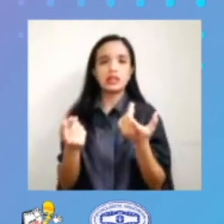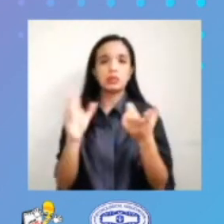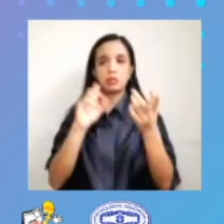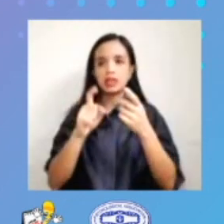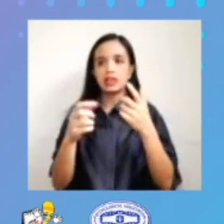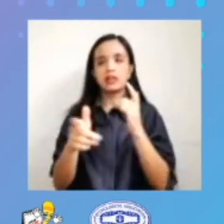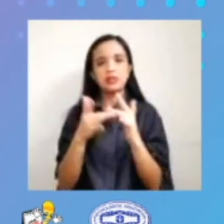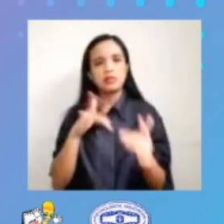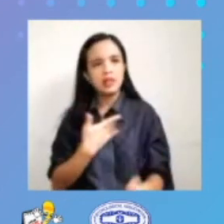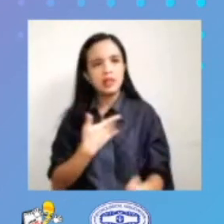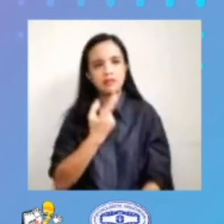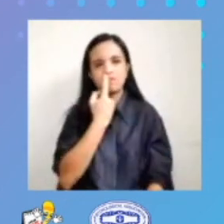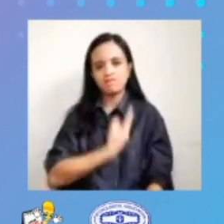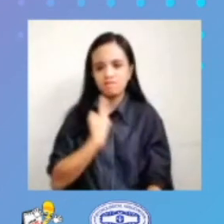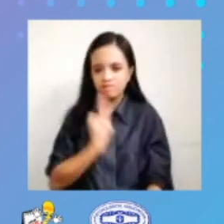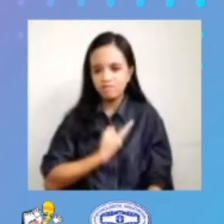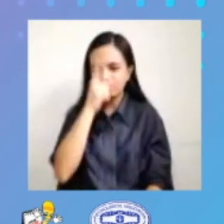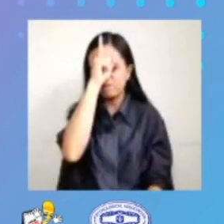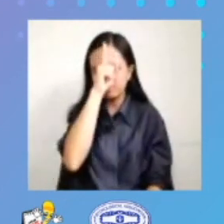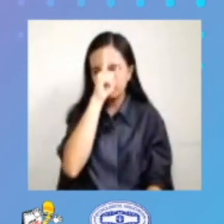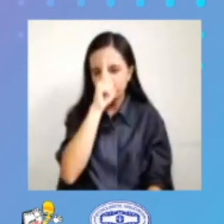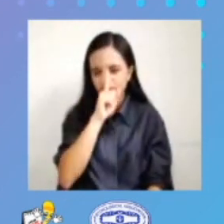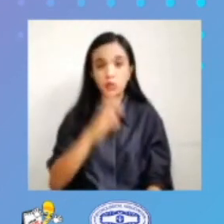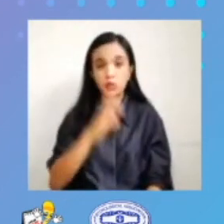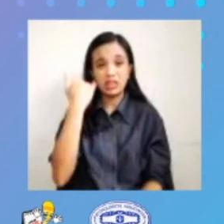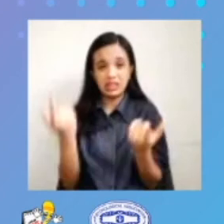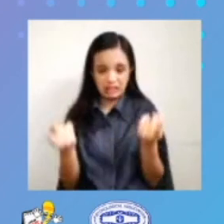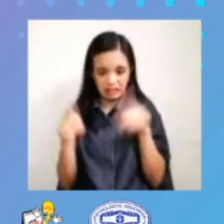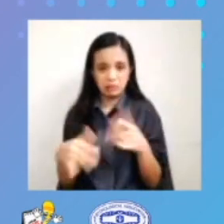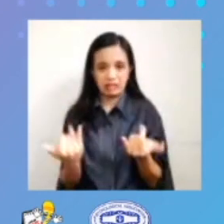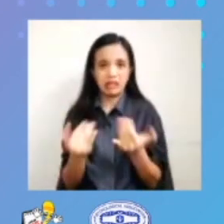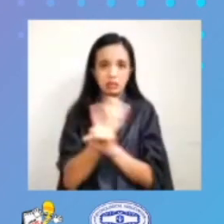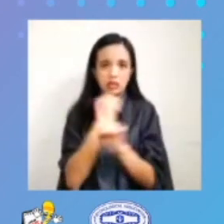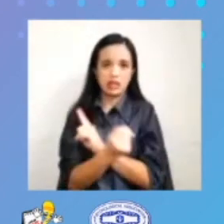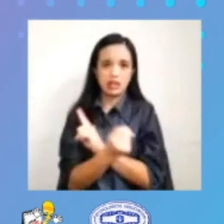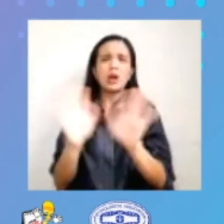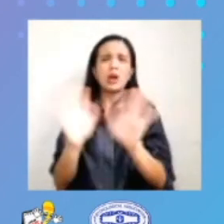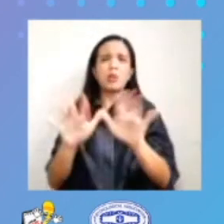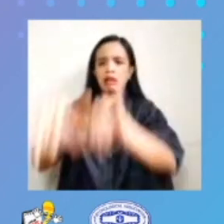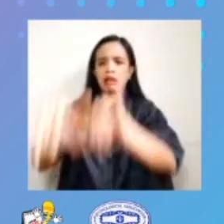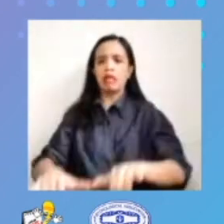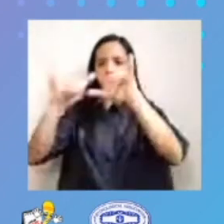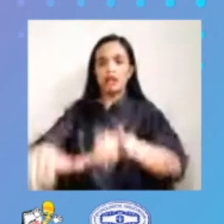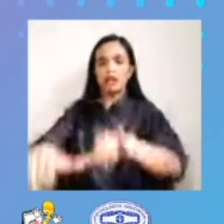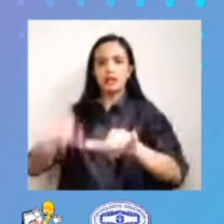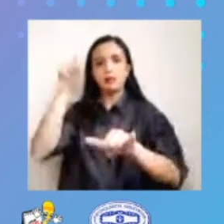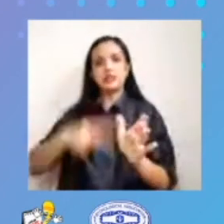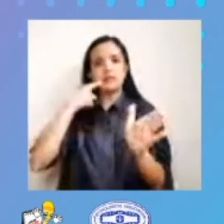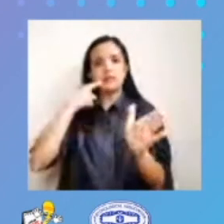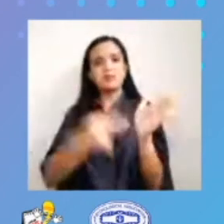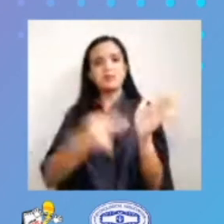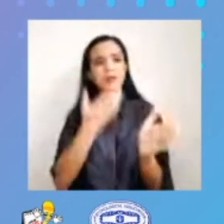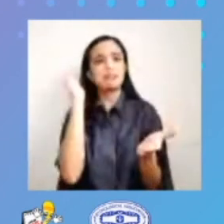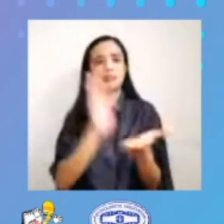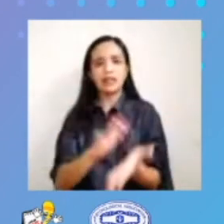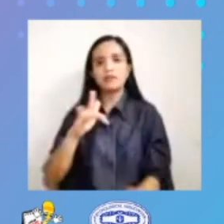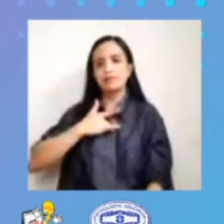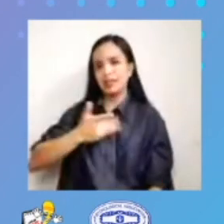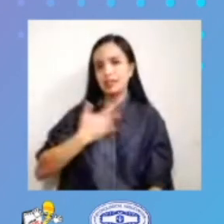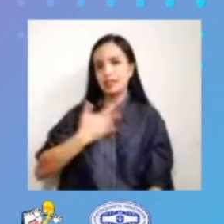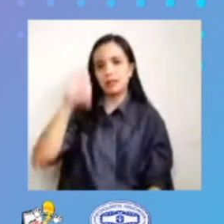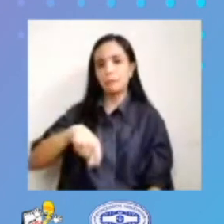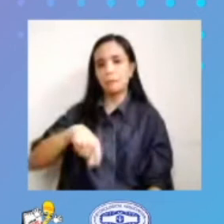work from home, relaxation to work. For example, when you wake up, physical activity, paano? Pagbangon mo, di ba tamad